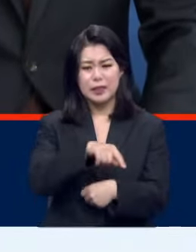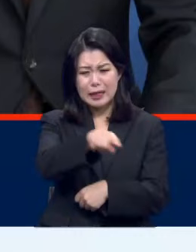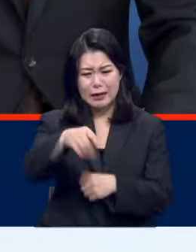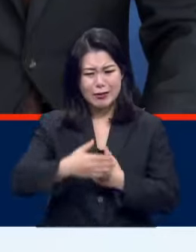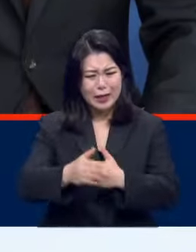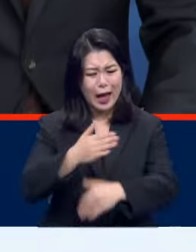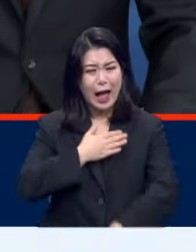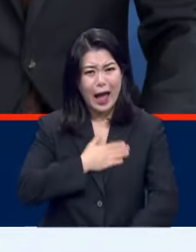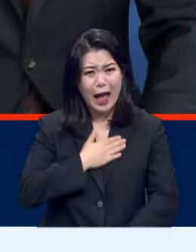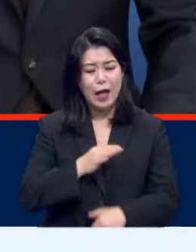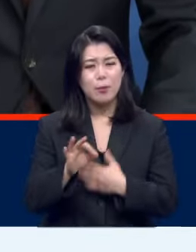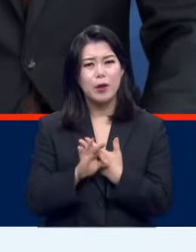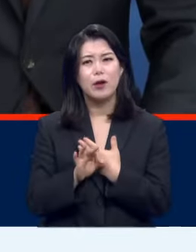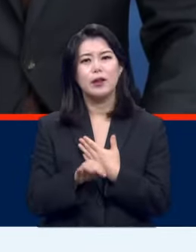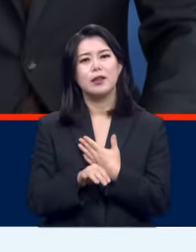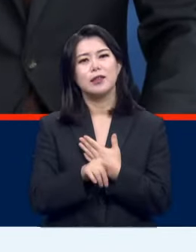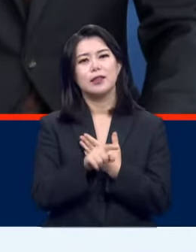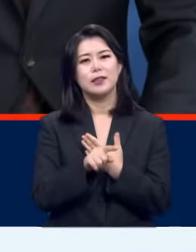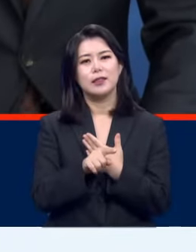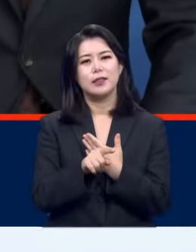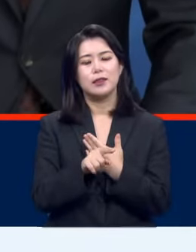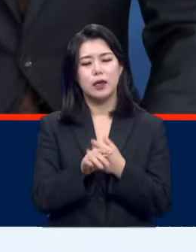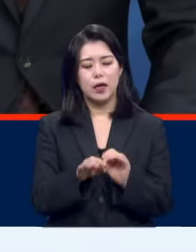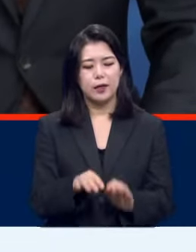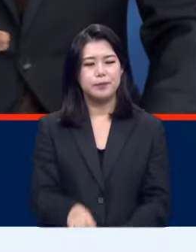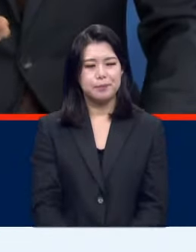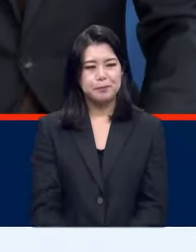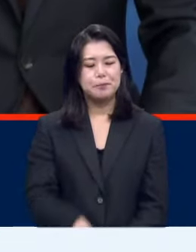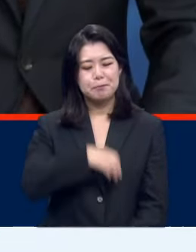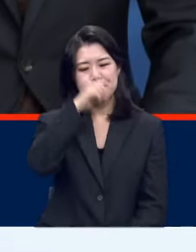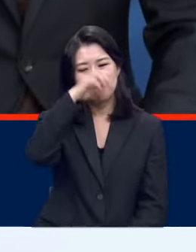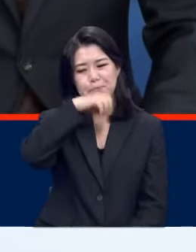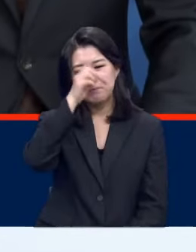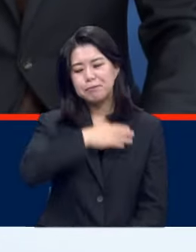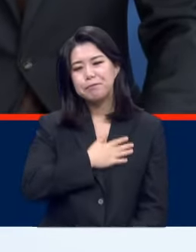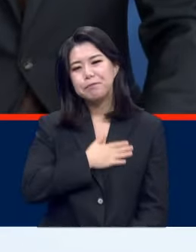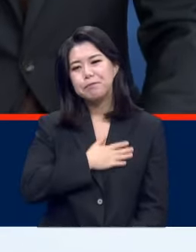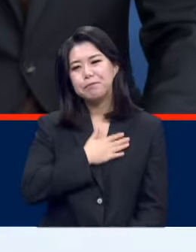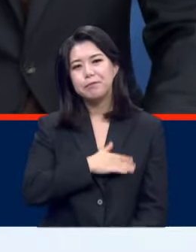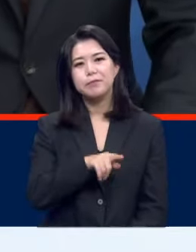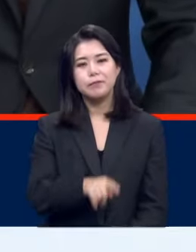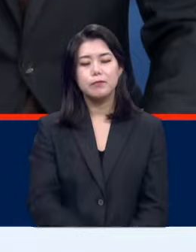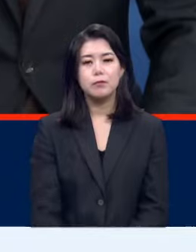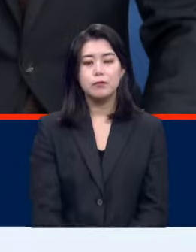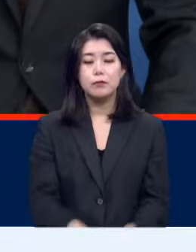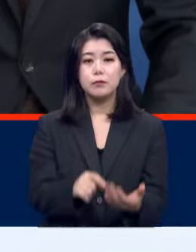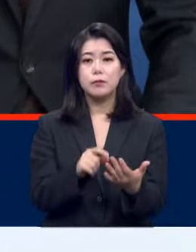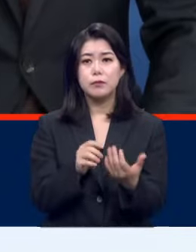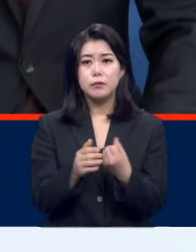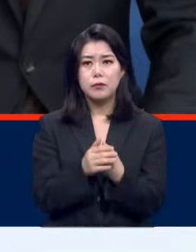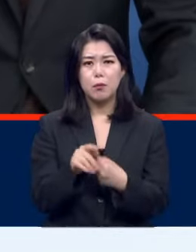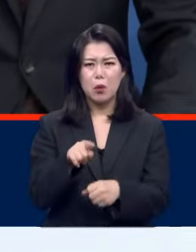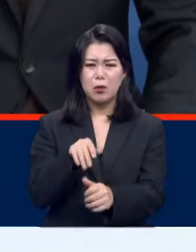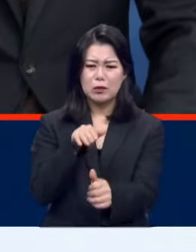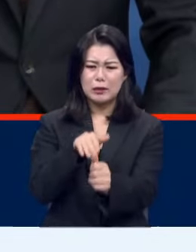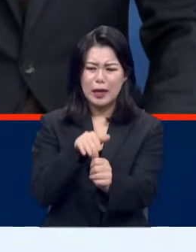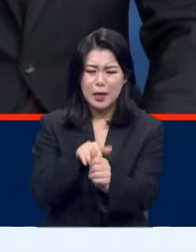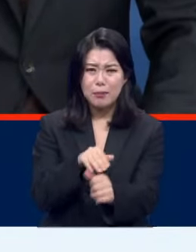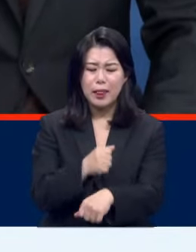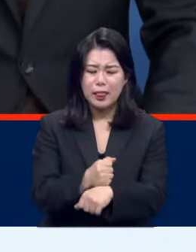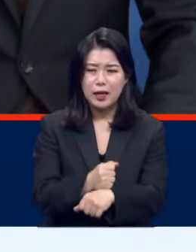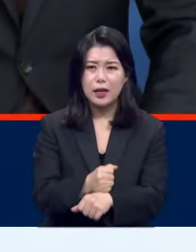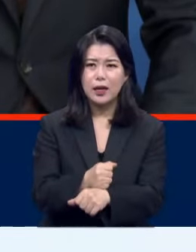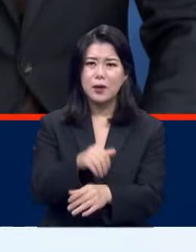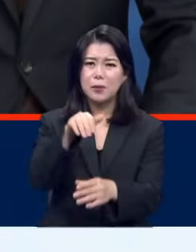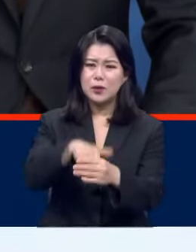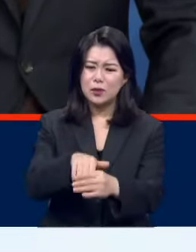하면 이건 충분히 일어날 수 있는 선상의 일들이다 그러니까 이거를 가지고 지금 무슨 선거 개입을 했다 공천 개입 했다라고